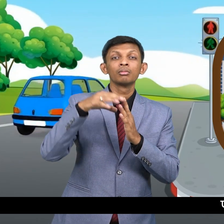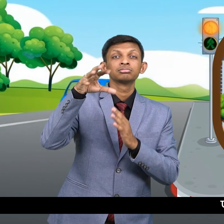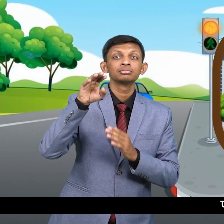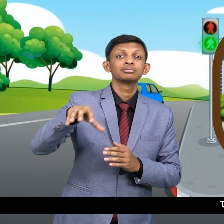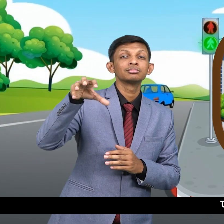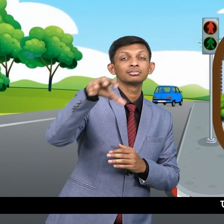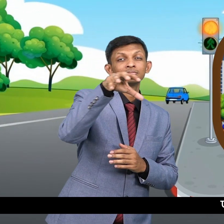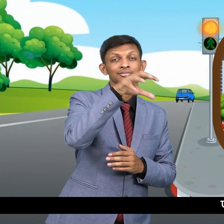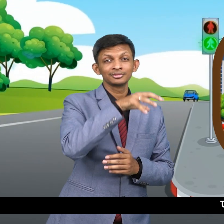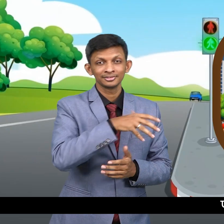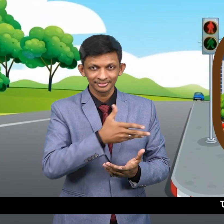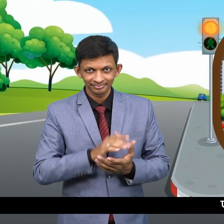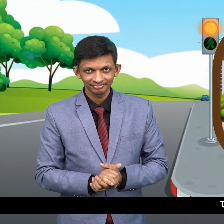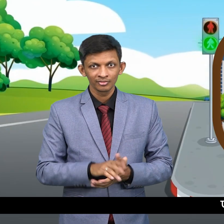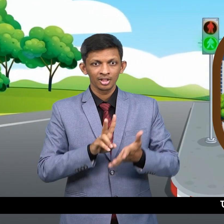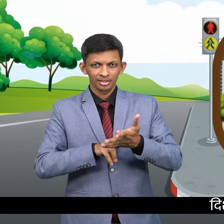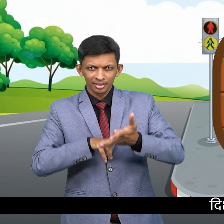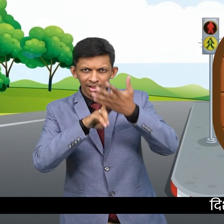परिसर,